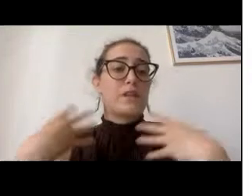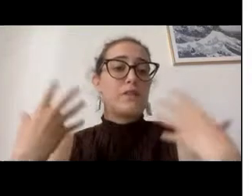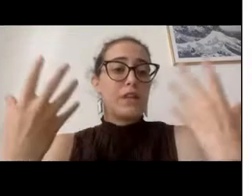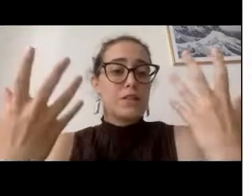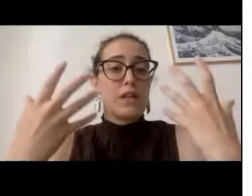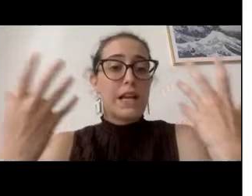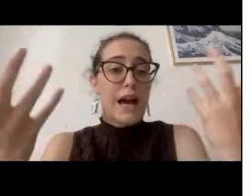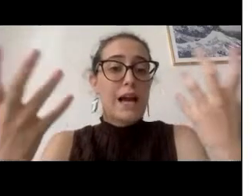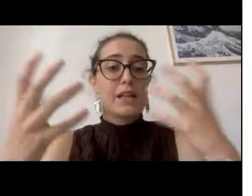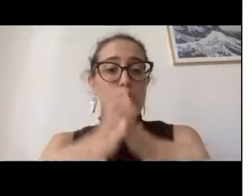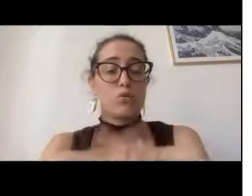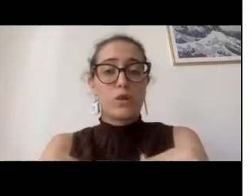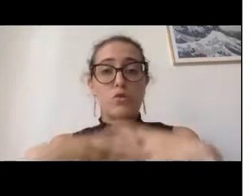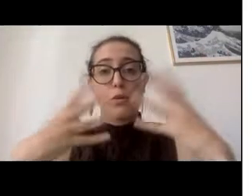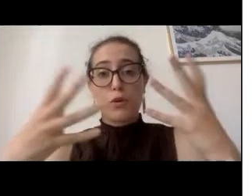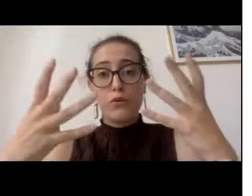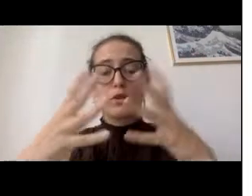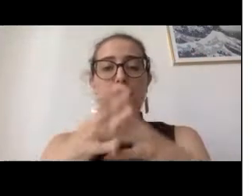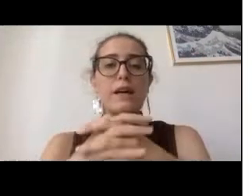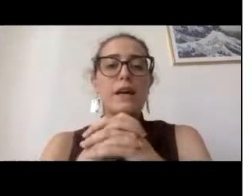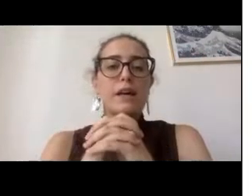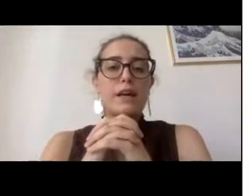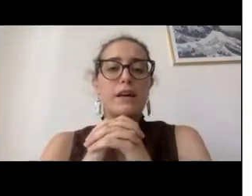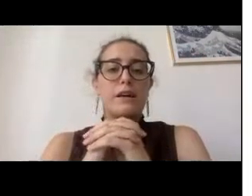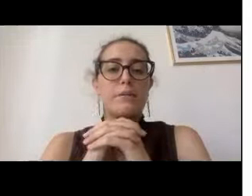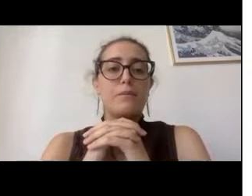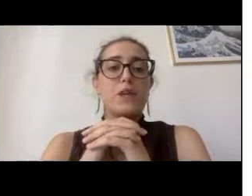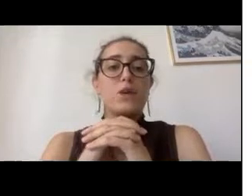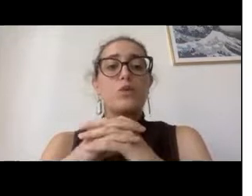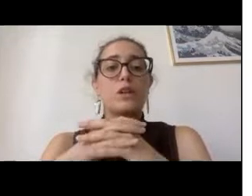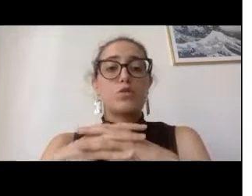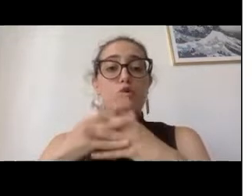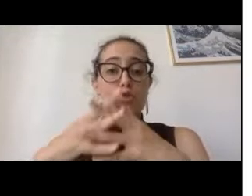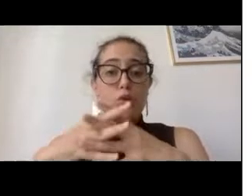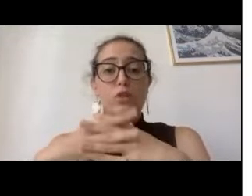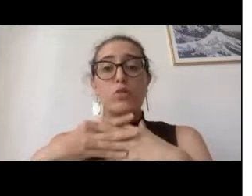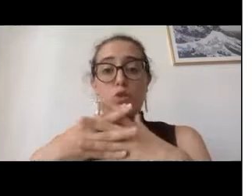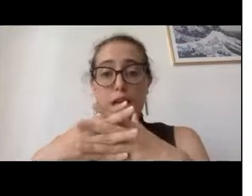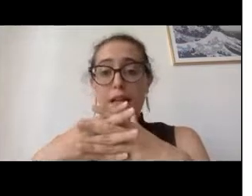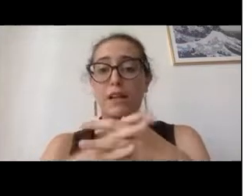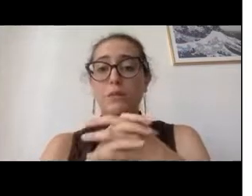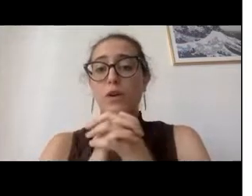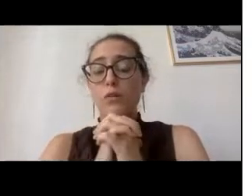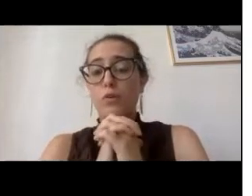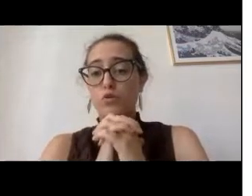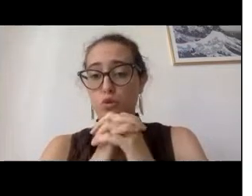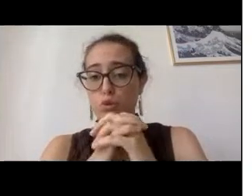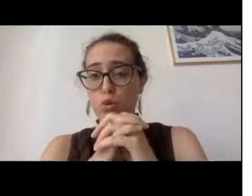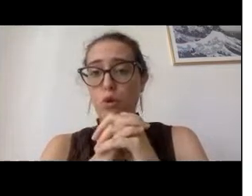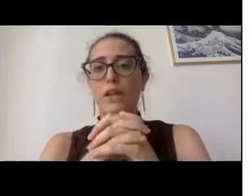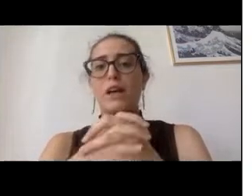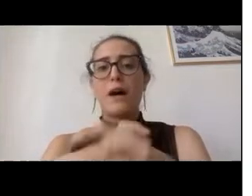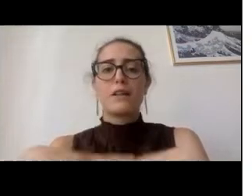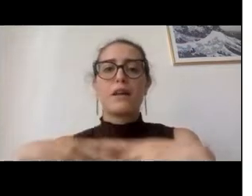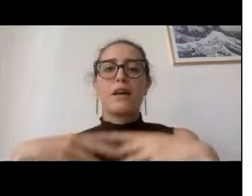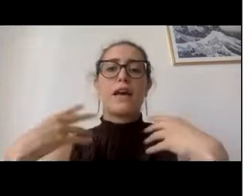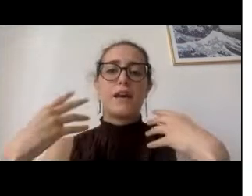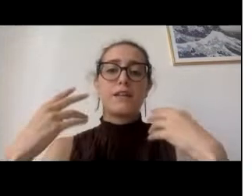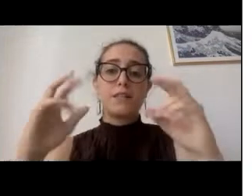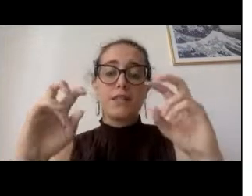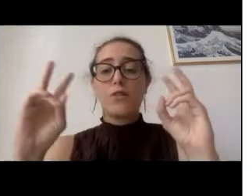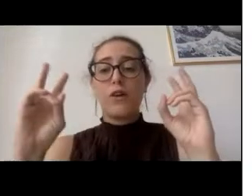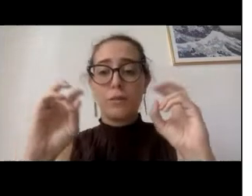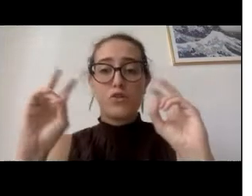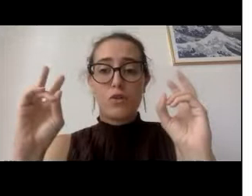proposta per una definizione legale di ristrutturazione profonda, un'introduzione di uno standard per le nuove costruzioni chiamate